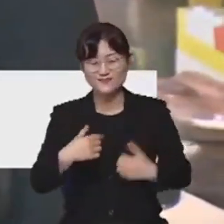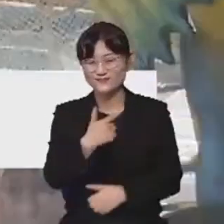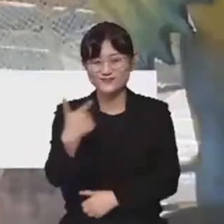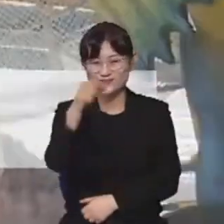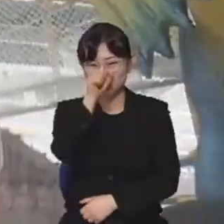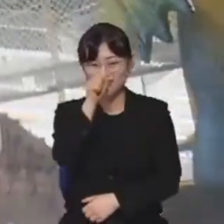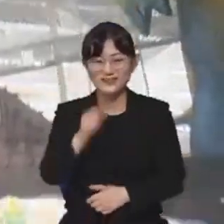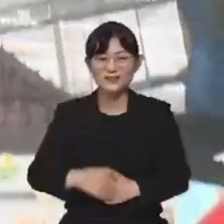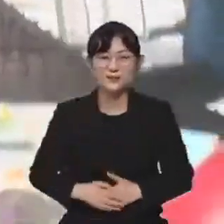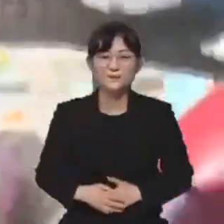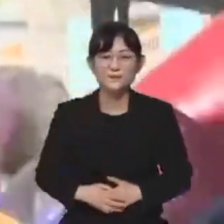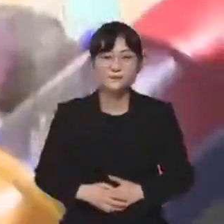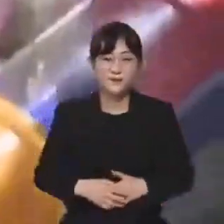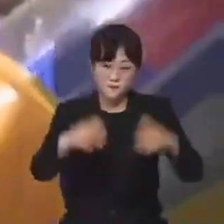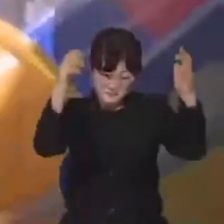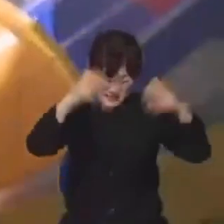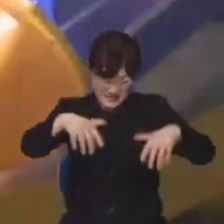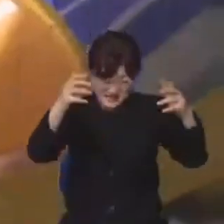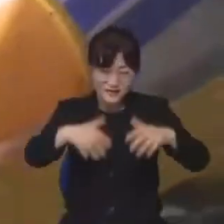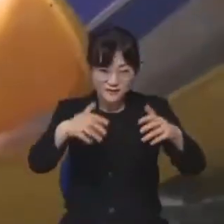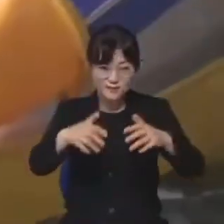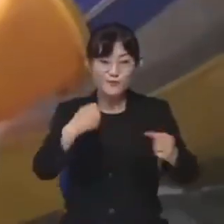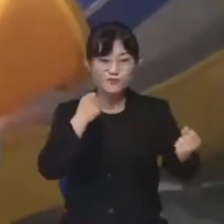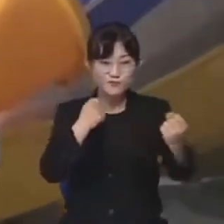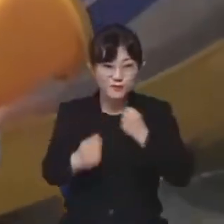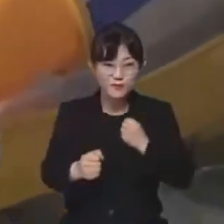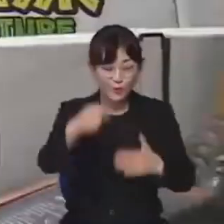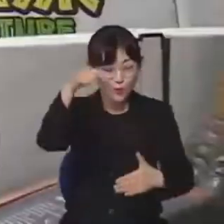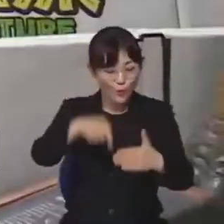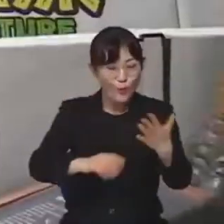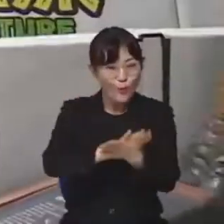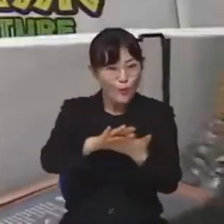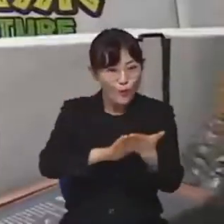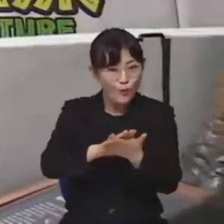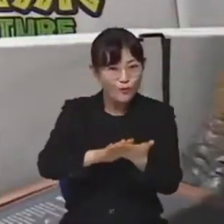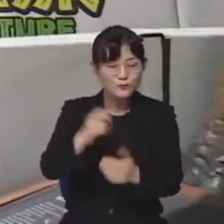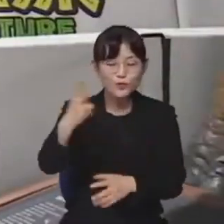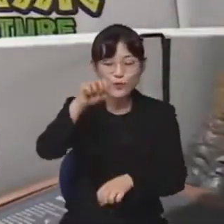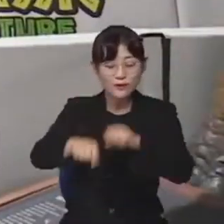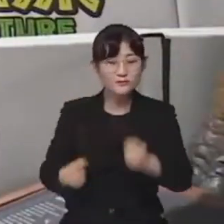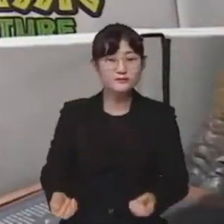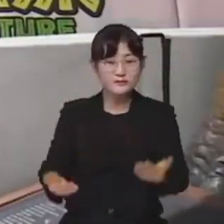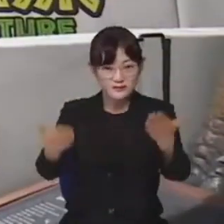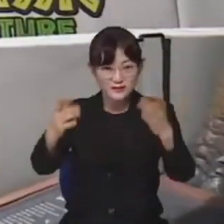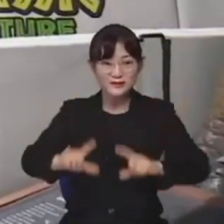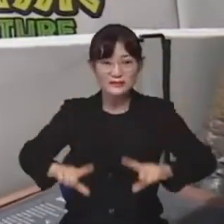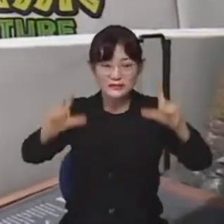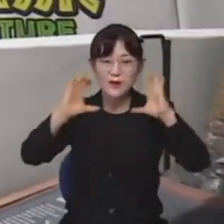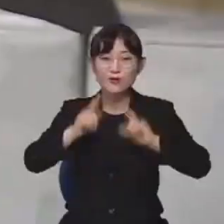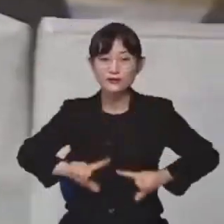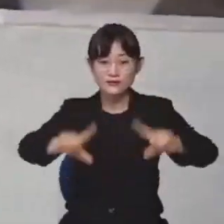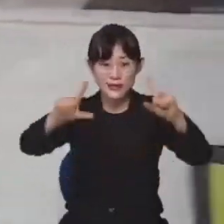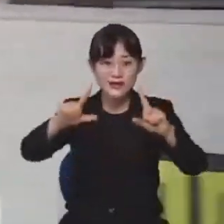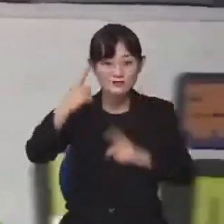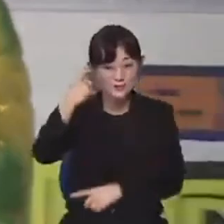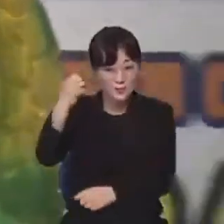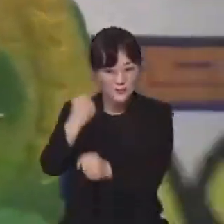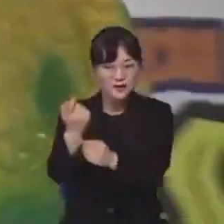좋아요. 궂은 날씨 속에서도 실내 놀이시설과 행사장은 어린이날 추억 한 장을 쌓기 위한